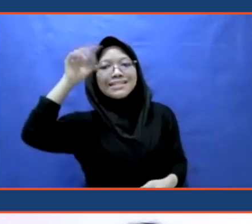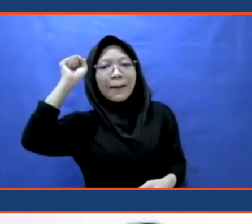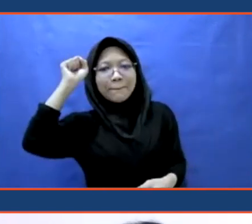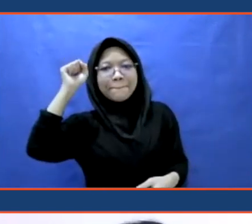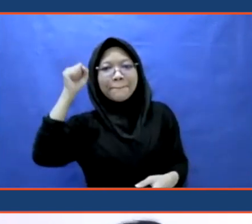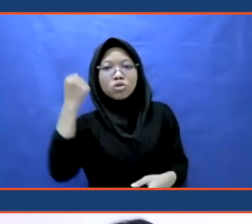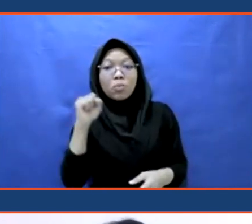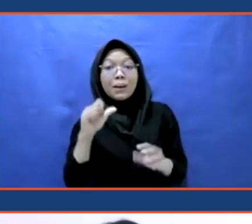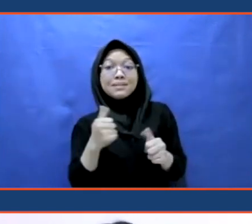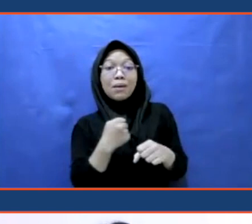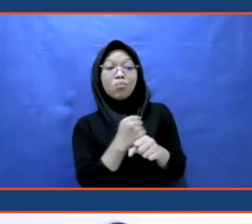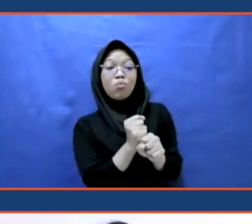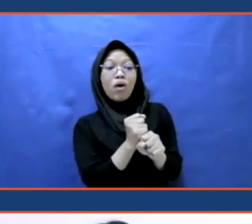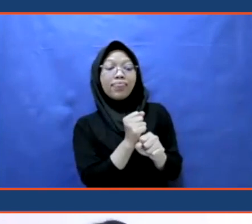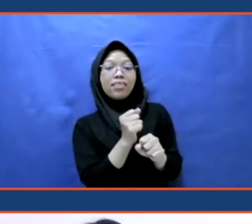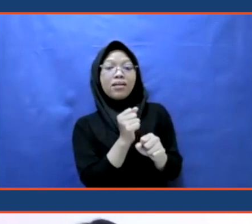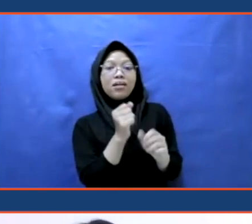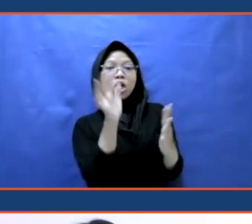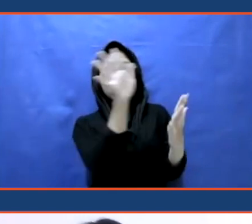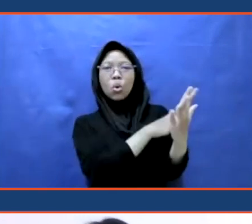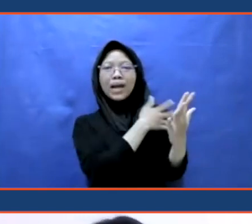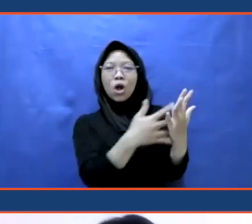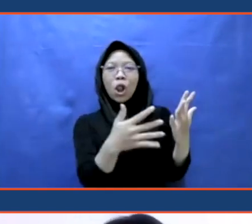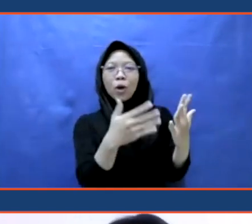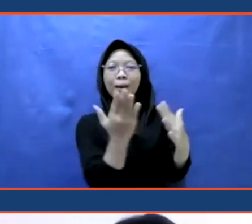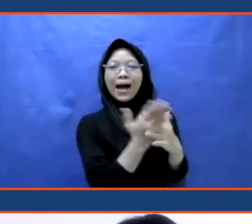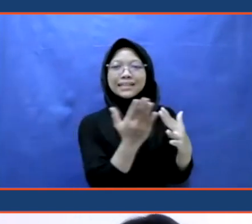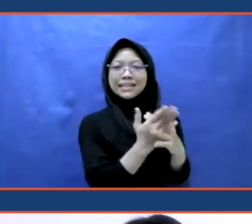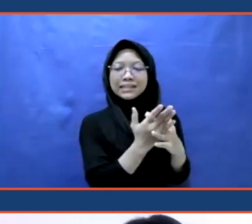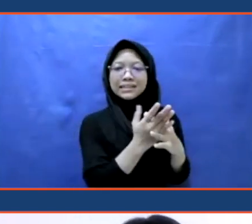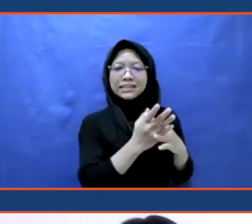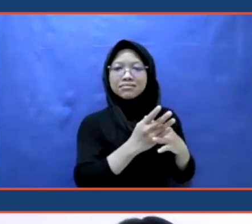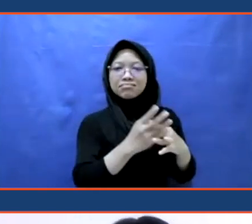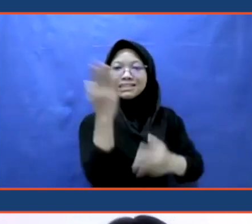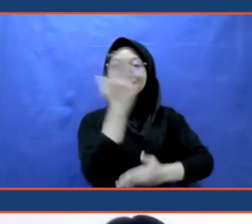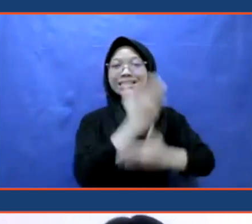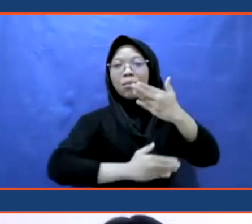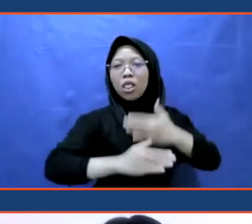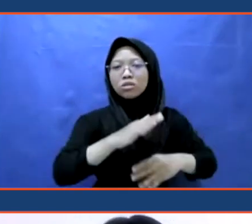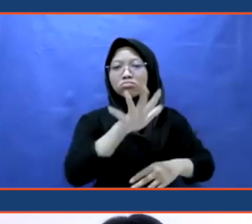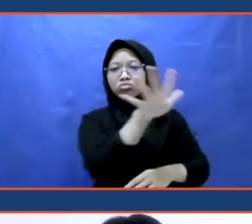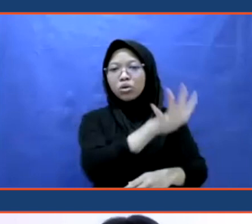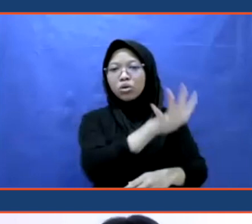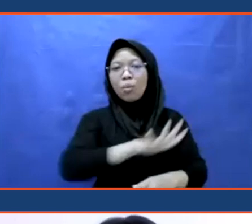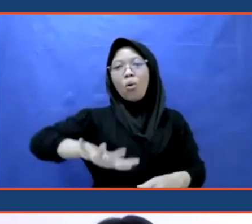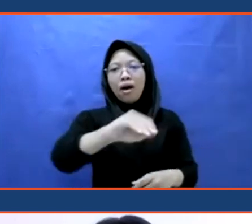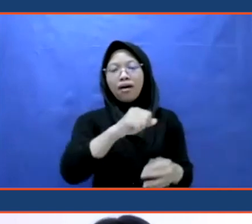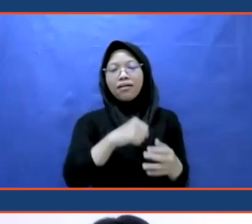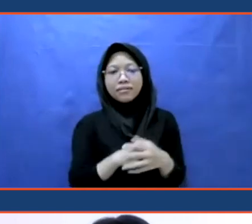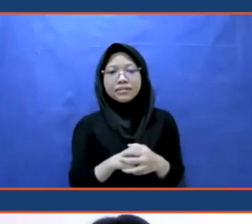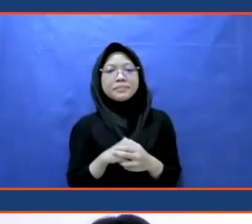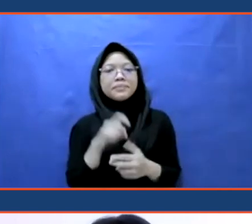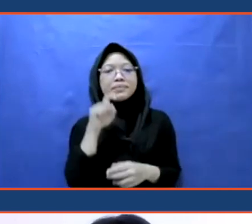mungkin saya bukan expert ya dalam pendidikan inklusi sebenarnya jadi yang saya tangkap